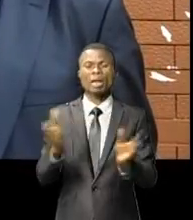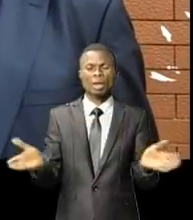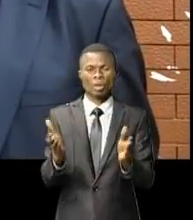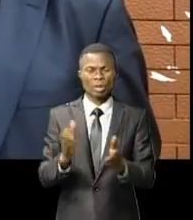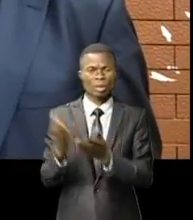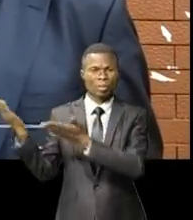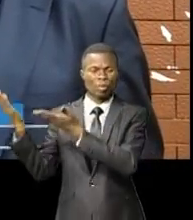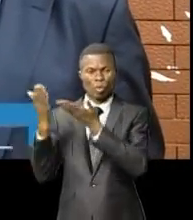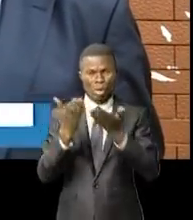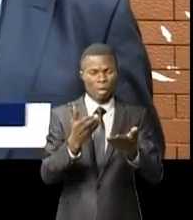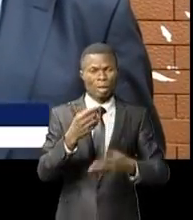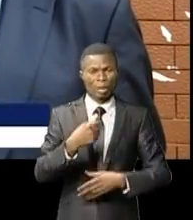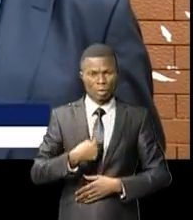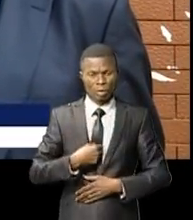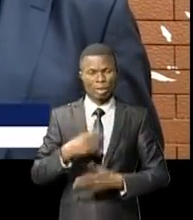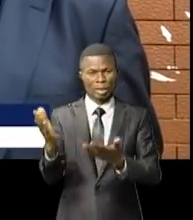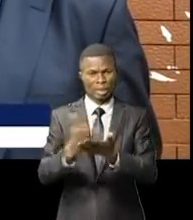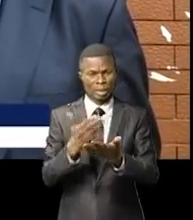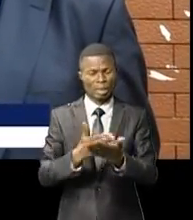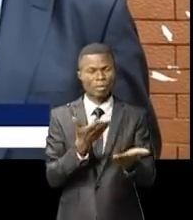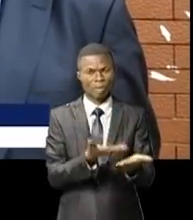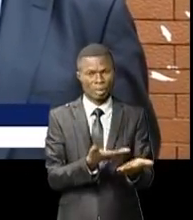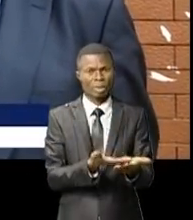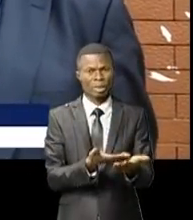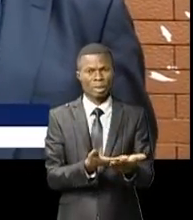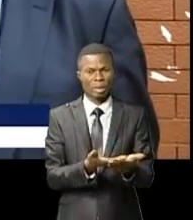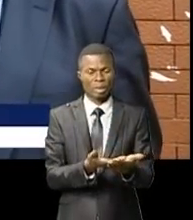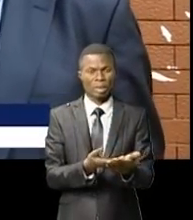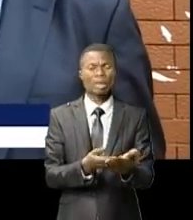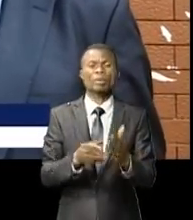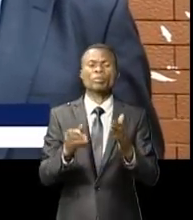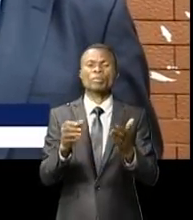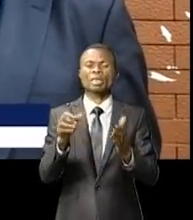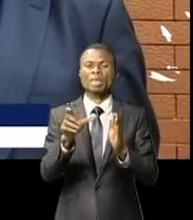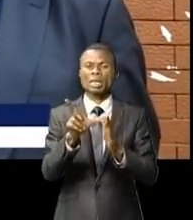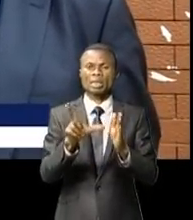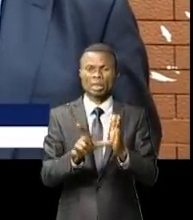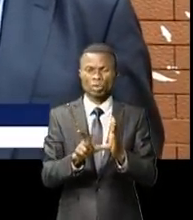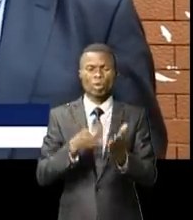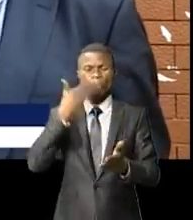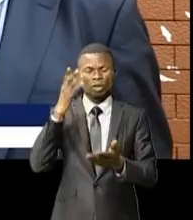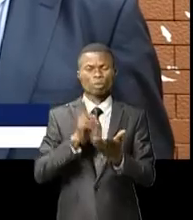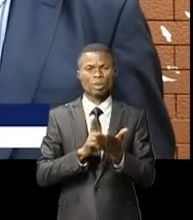J'ai apporté des ouvrages, des codes et des revues de droit.